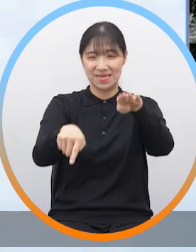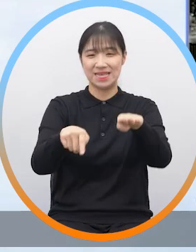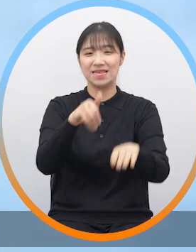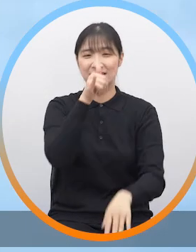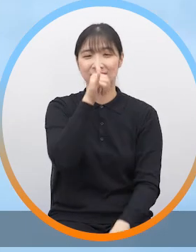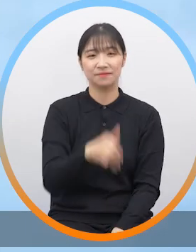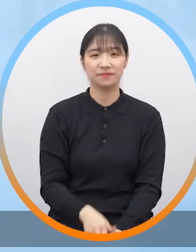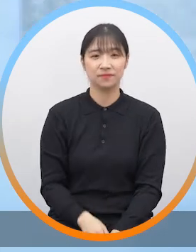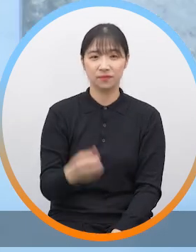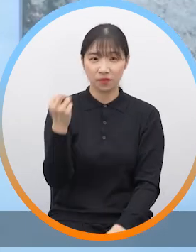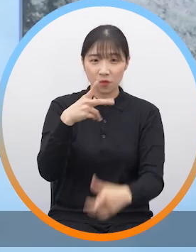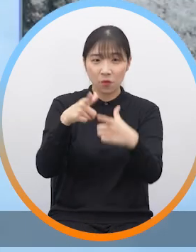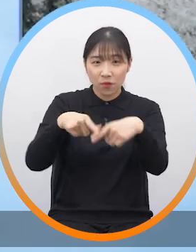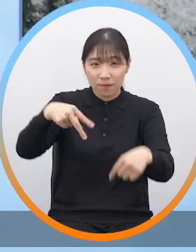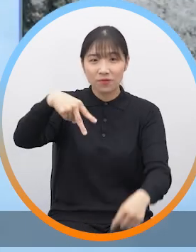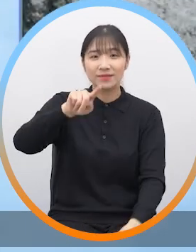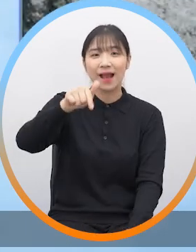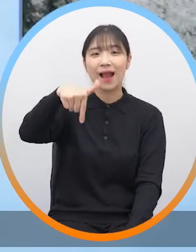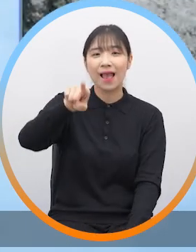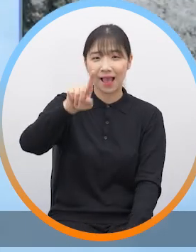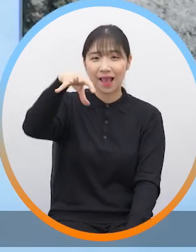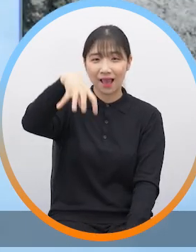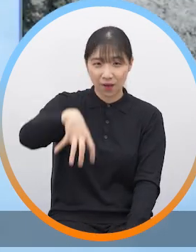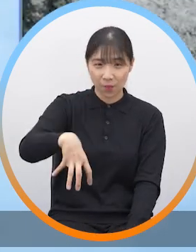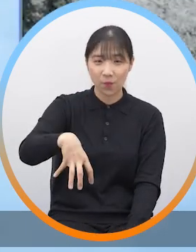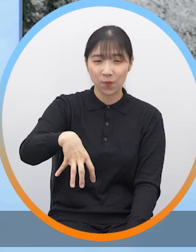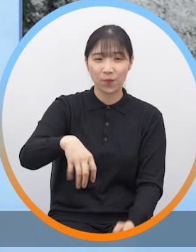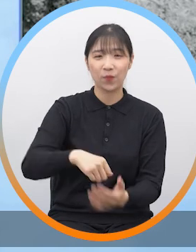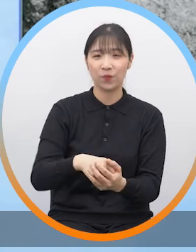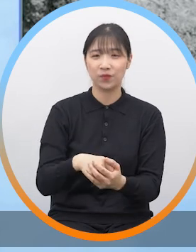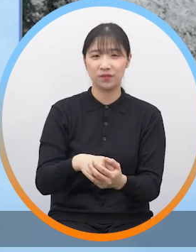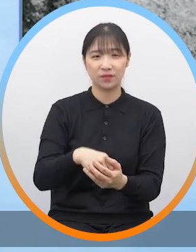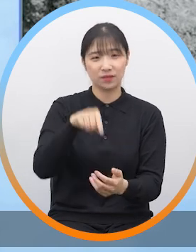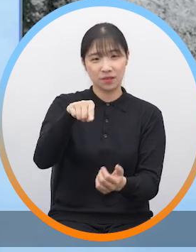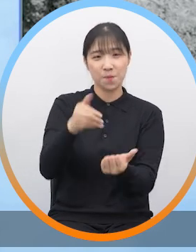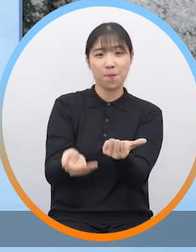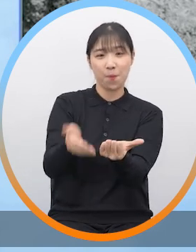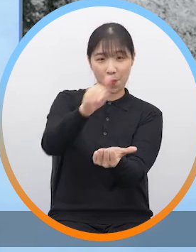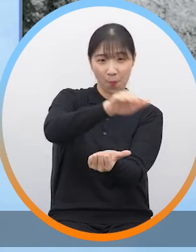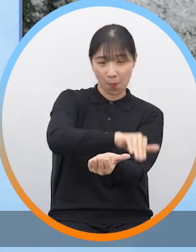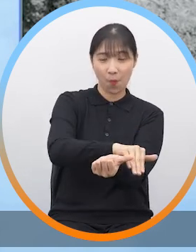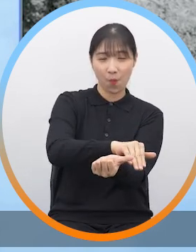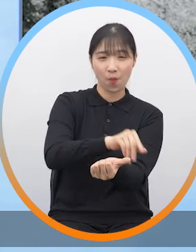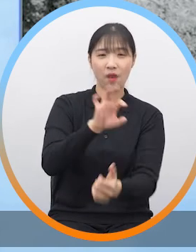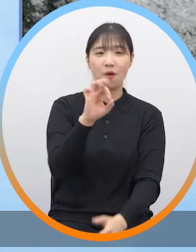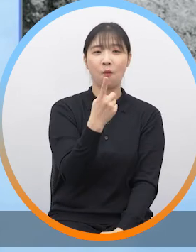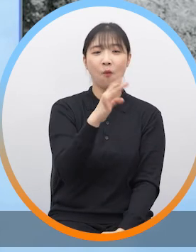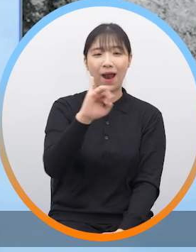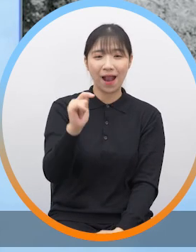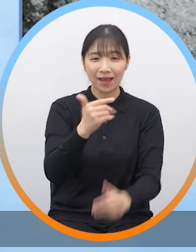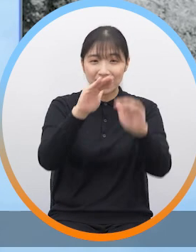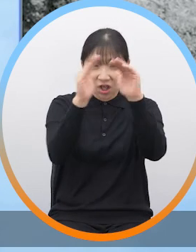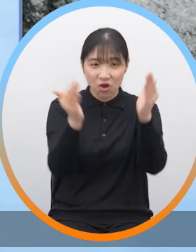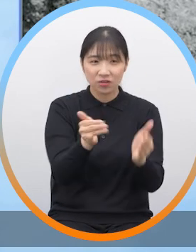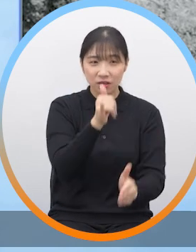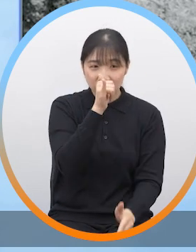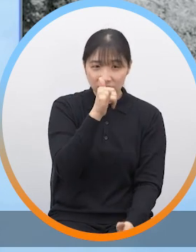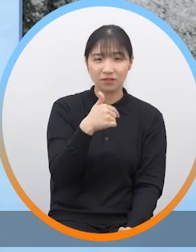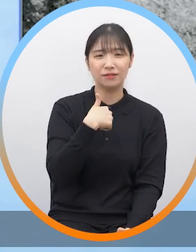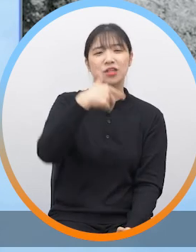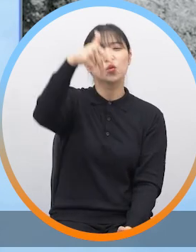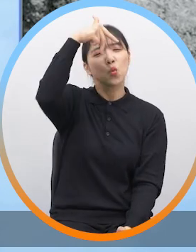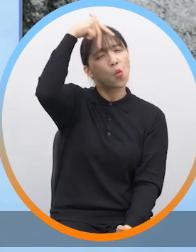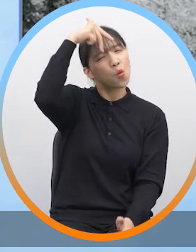있습니다. 또 일본 사가현 간사키조 와니다이 묘에 왕인 석상이 있는데 우리로 보면